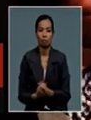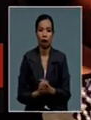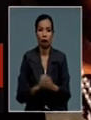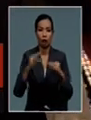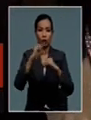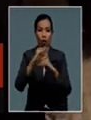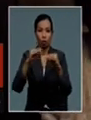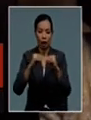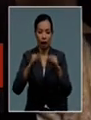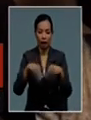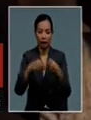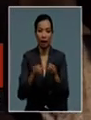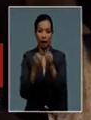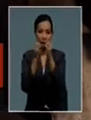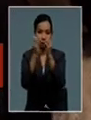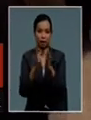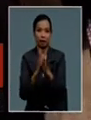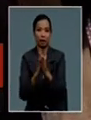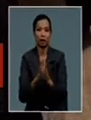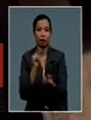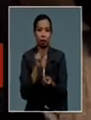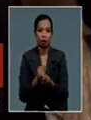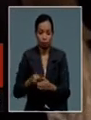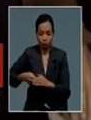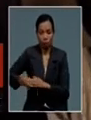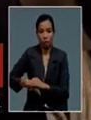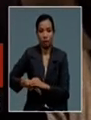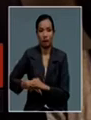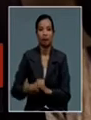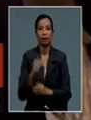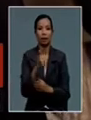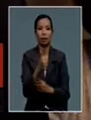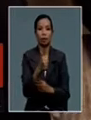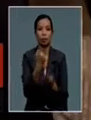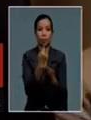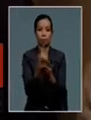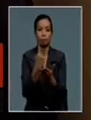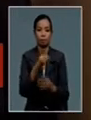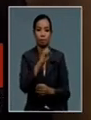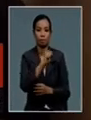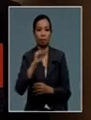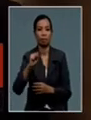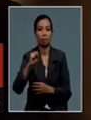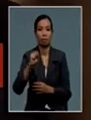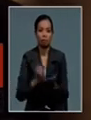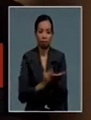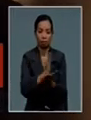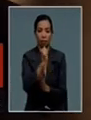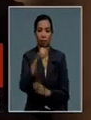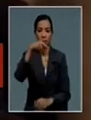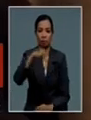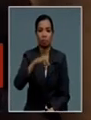การที่จะให้บุคลากรที่อยู่ในโรงเรียนสามารถพกปืนได้โดยสภาผู้แทนราษฎรรัฐฟลอริดาได้ผ่านร่างกฎหม